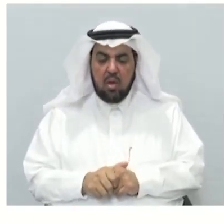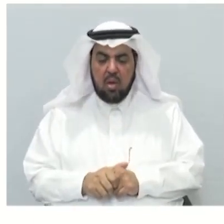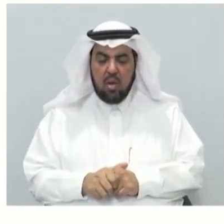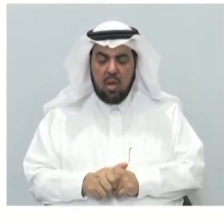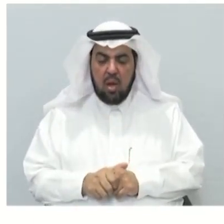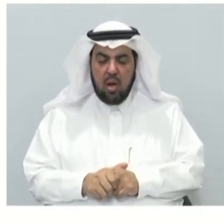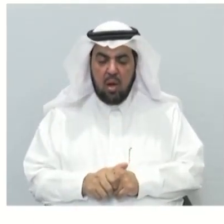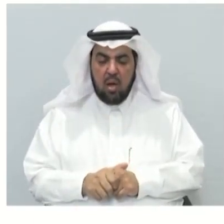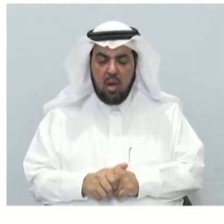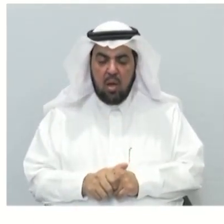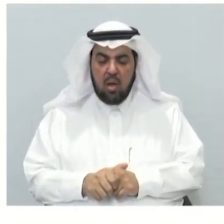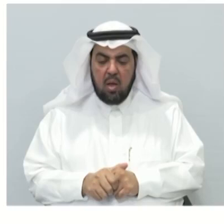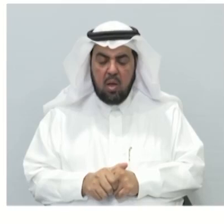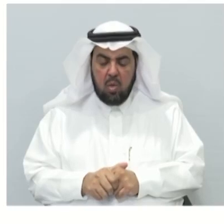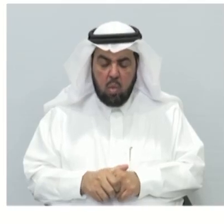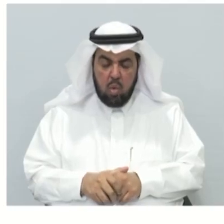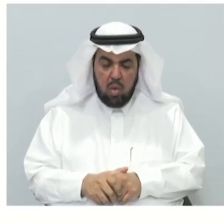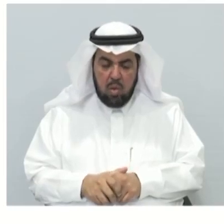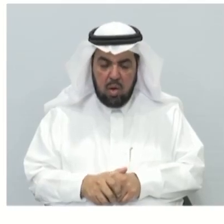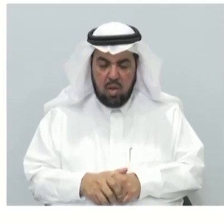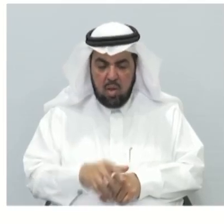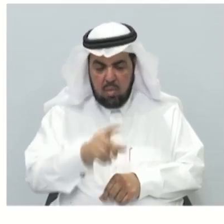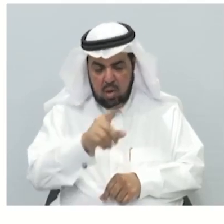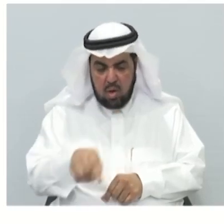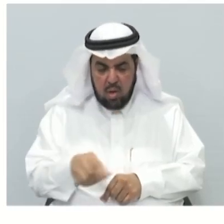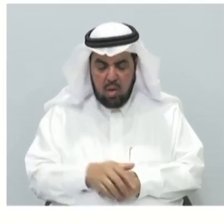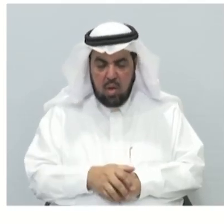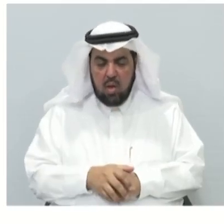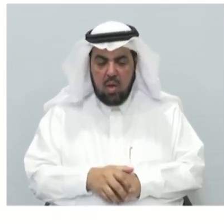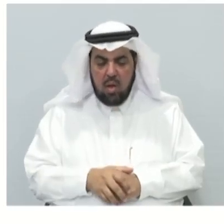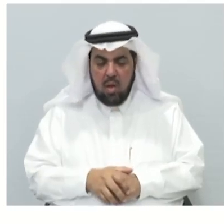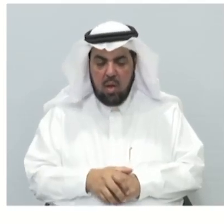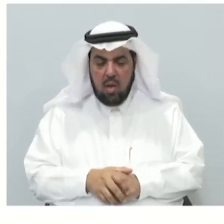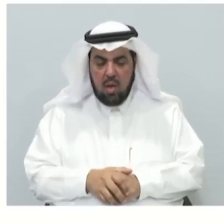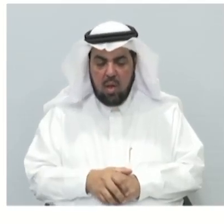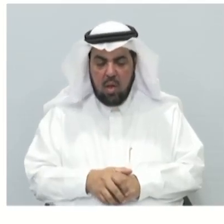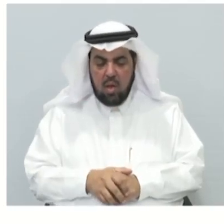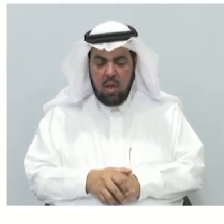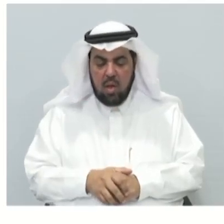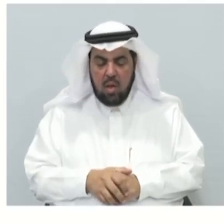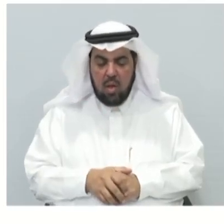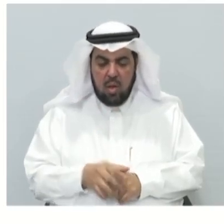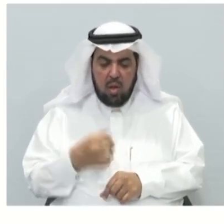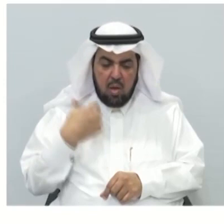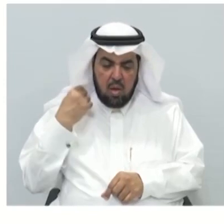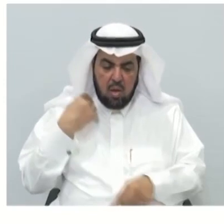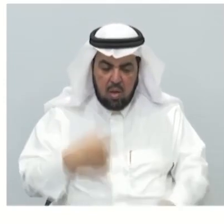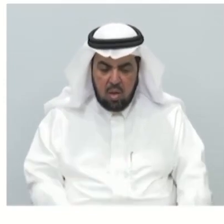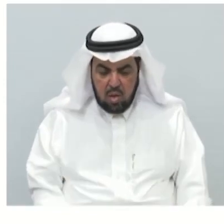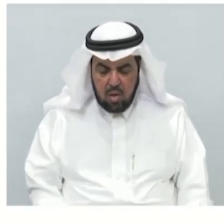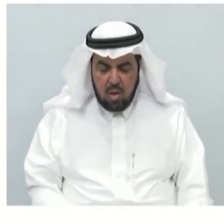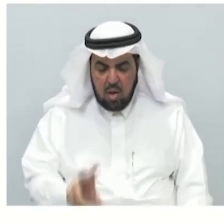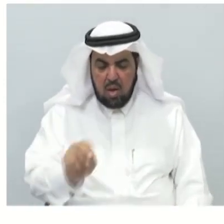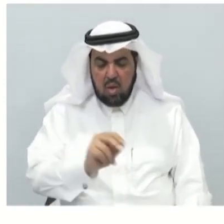شوف هذا المثلث الاول وهذا المثلث الثاني خلونا نضعهم اكثر هنا صح عندك هذه الزاويه